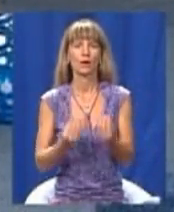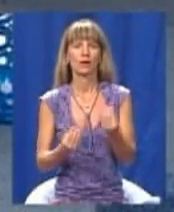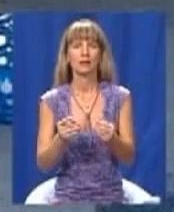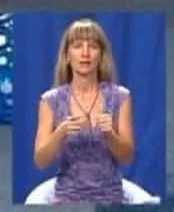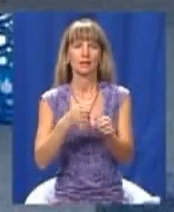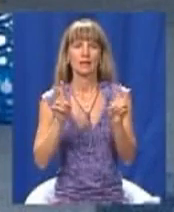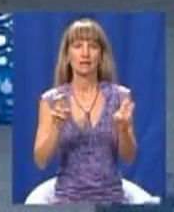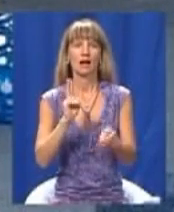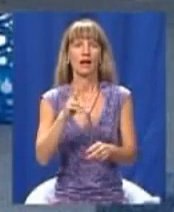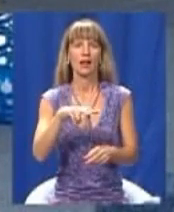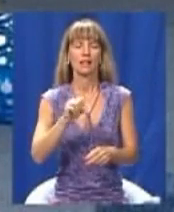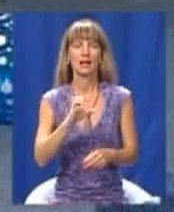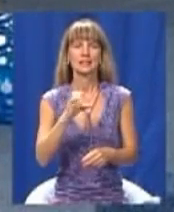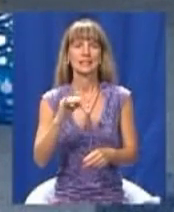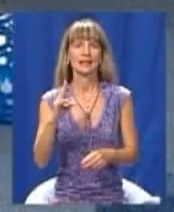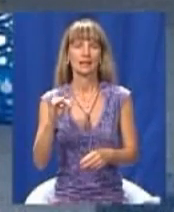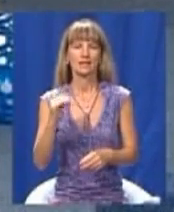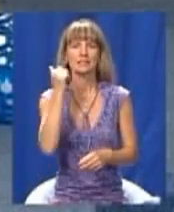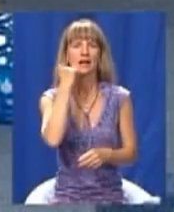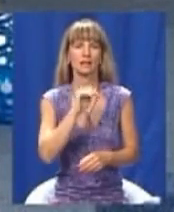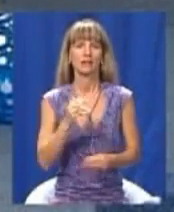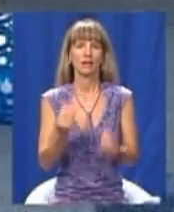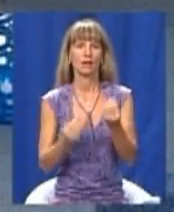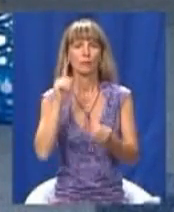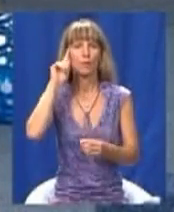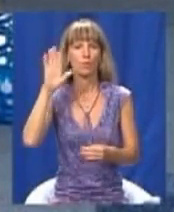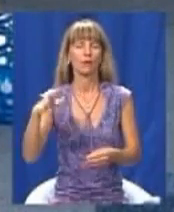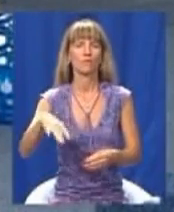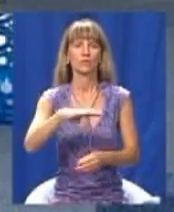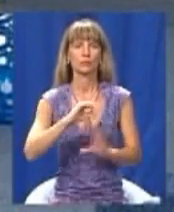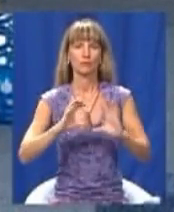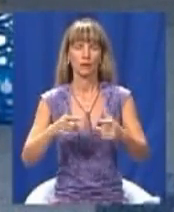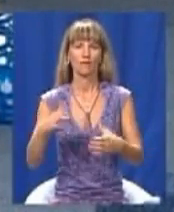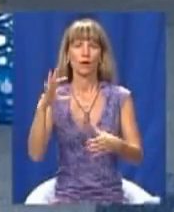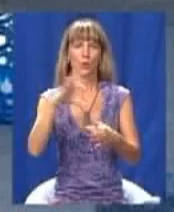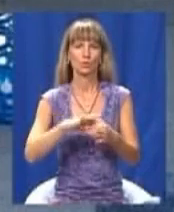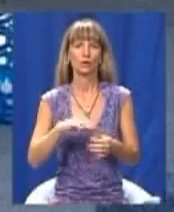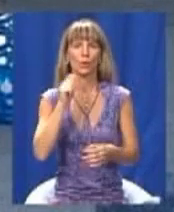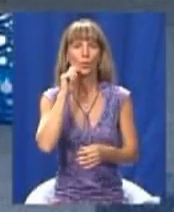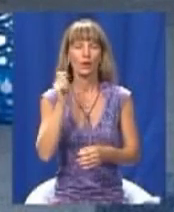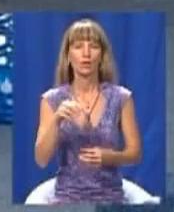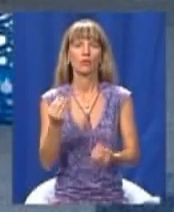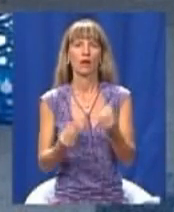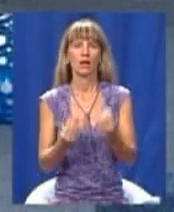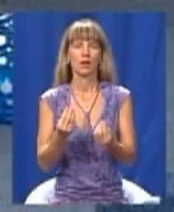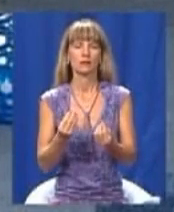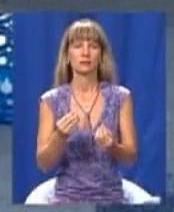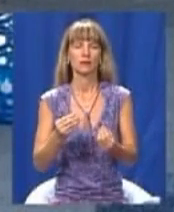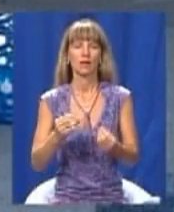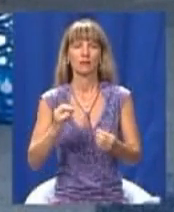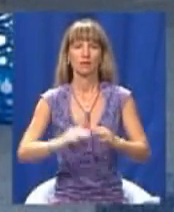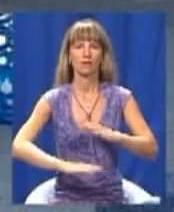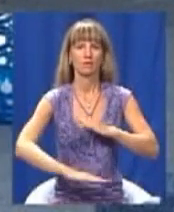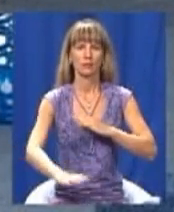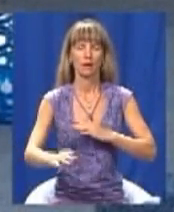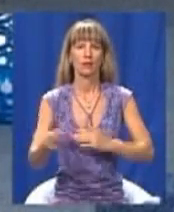класики або класи. Це старовинна дитяча гра, до речі, популярна в усьому світі, включаючи Україну. Грається зазвичай на асфальті, розкресленому крейдою